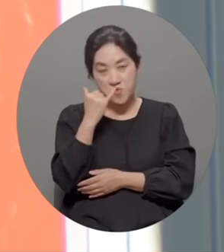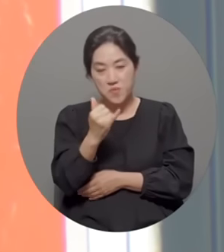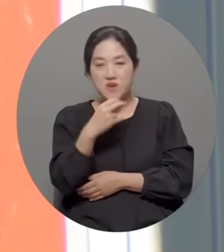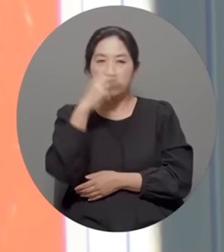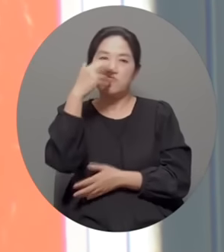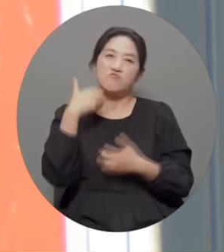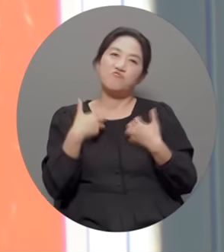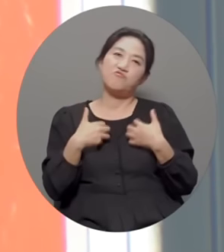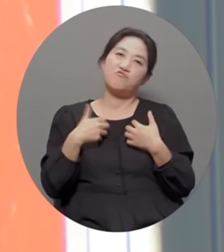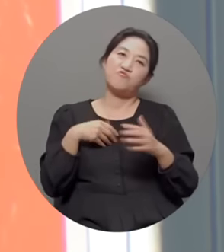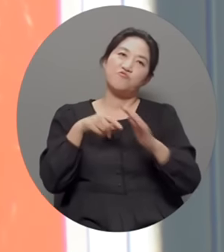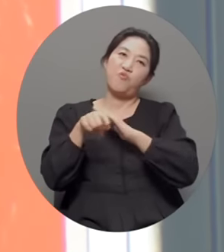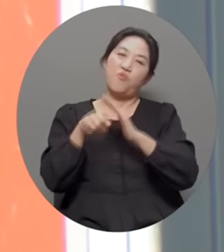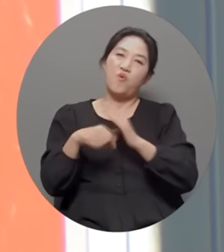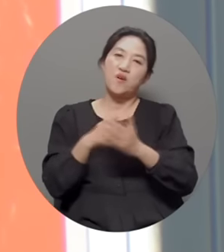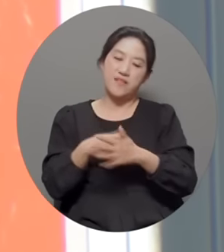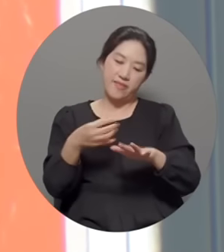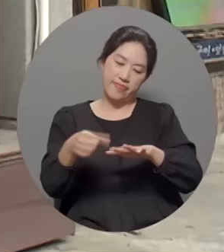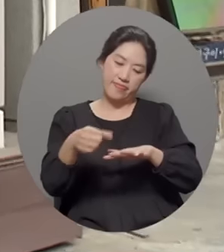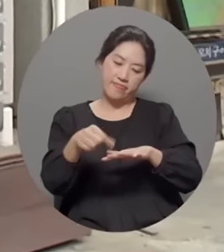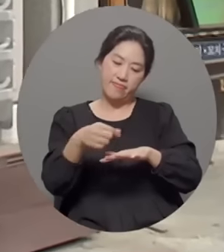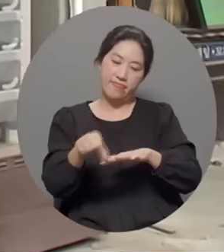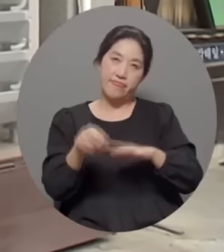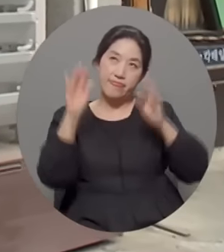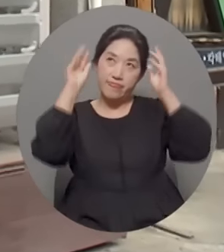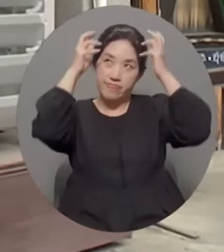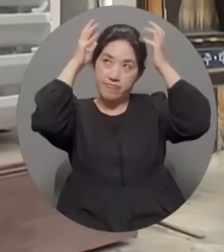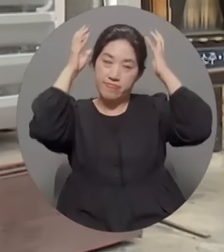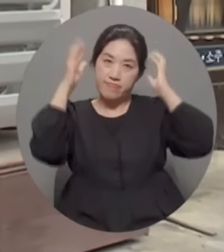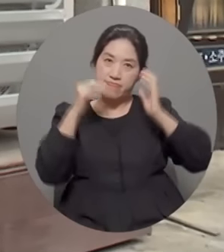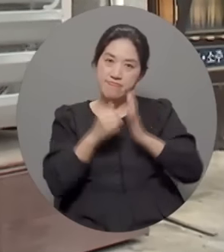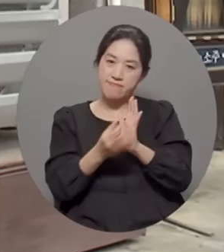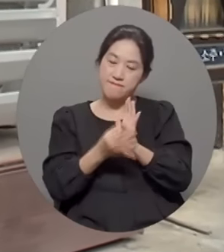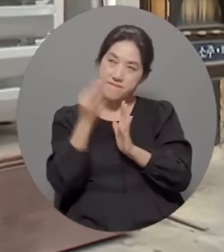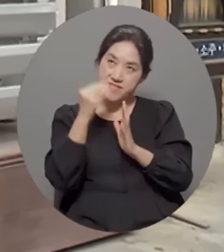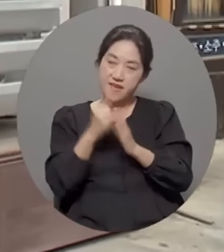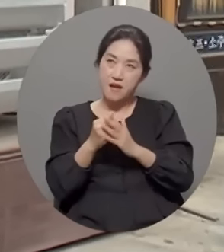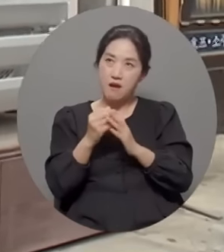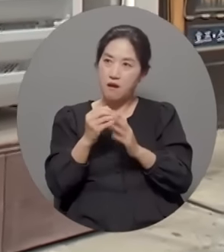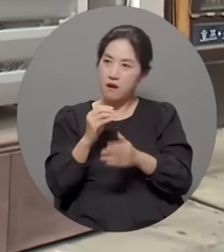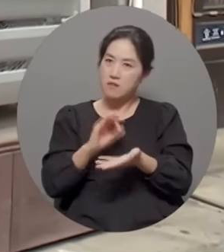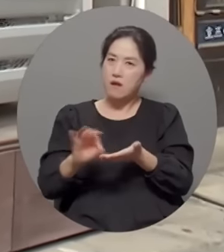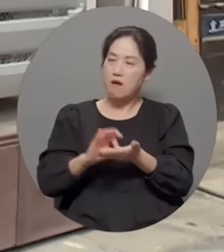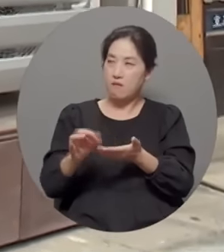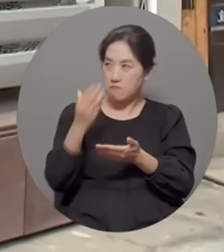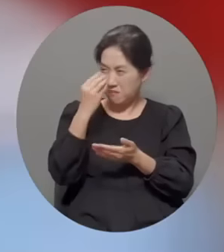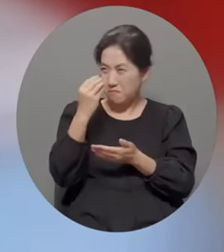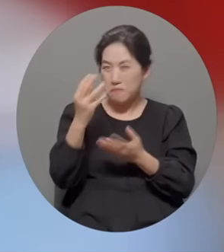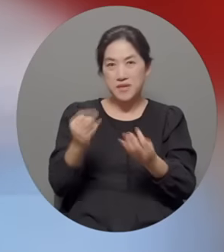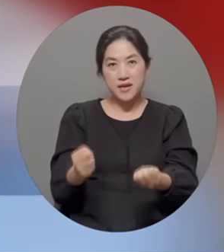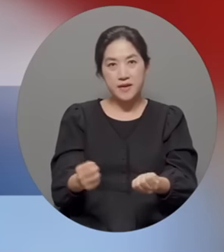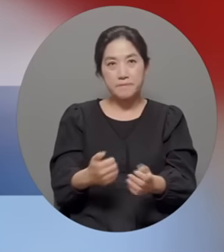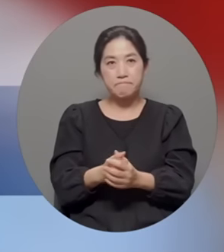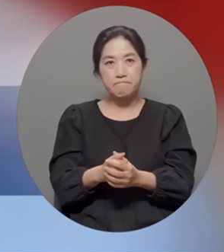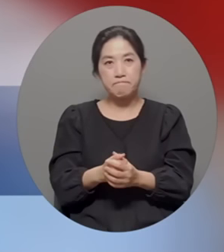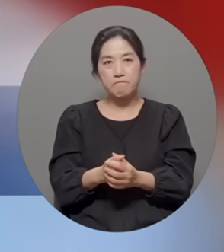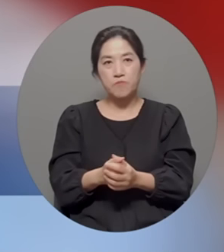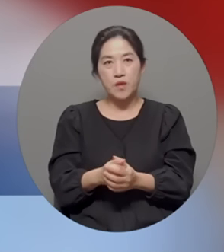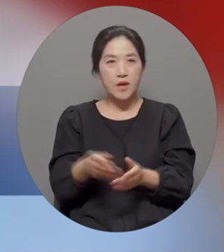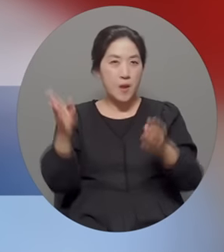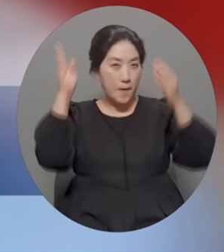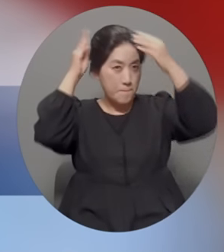유흥주점을 다니거나 네일숍이나 미용실에서 고가의 시술을 받는 것을 자주 목격했다는 겁니다.